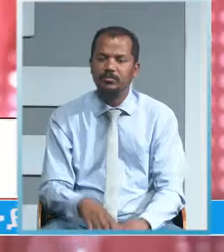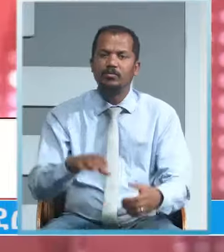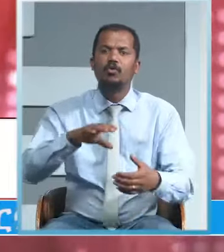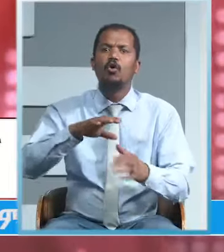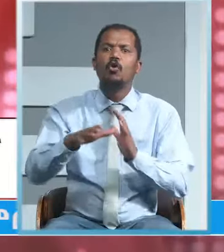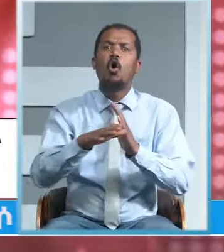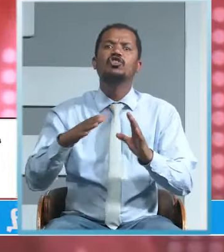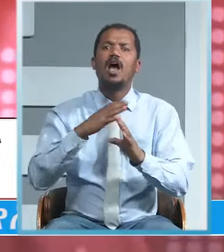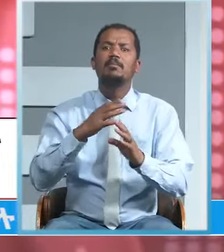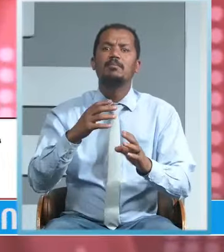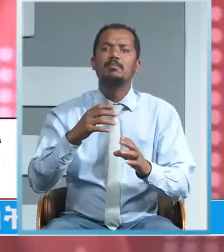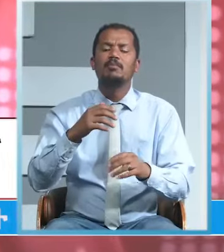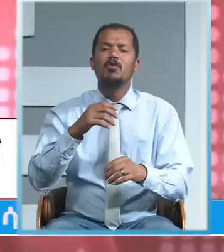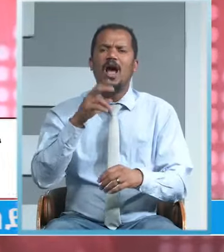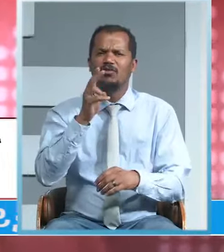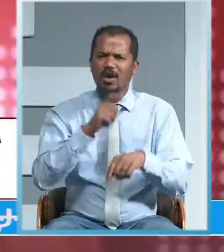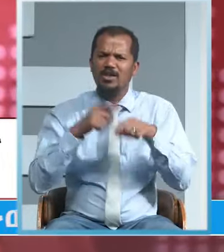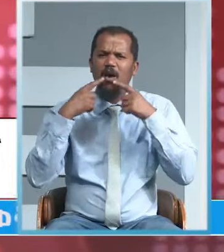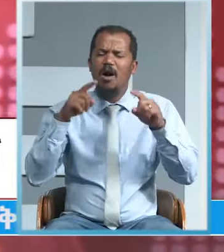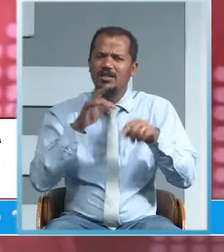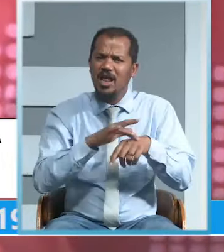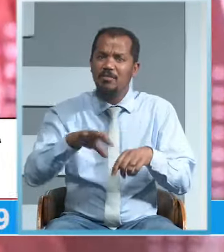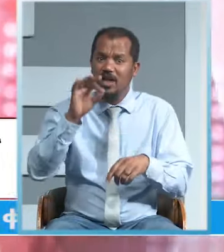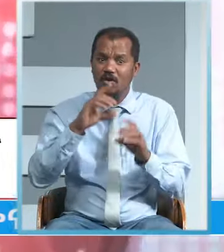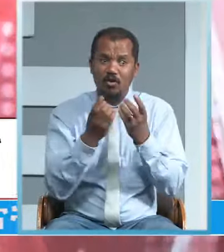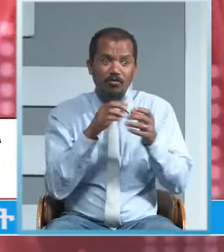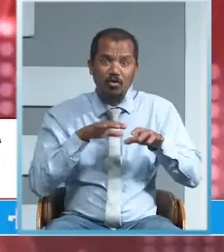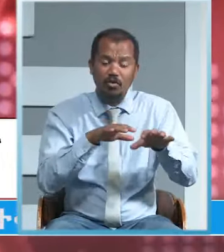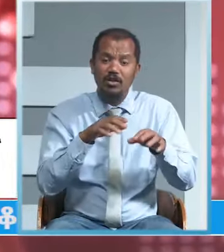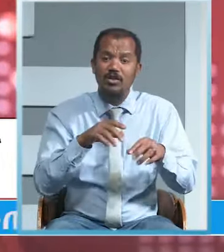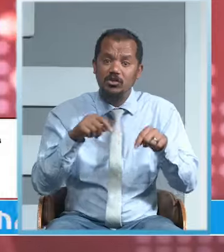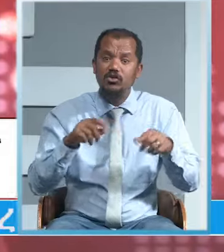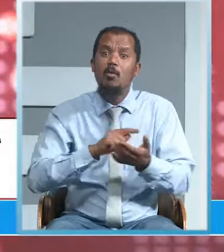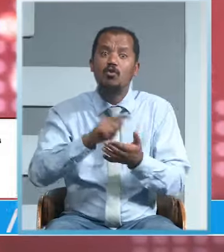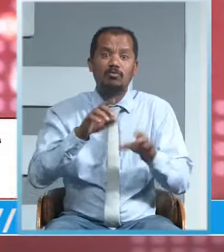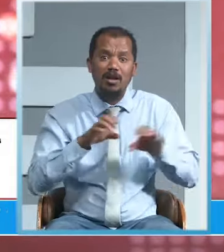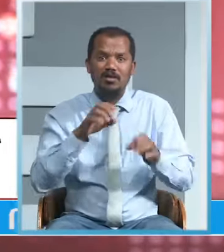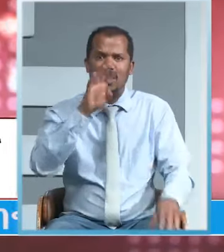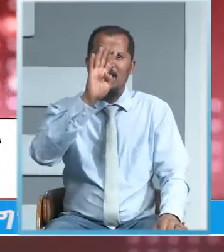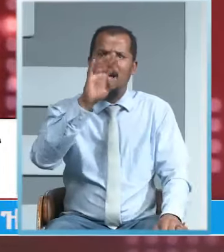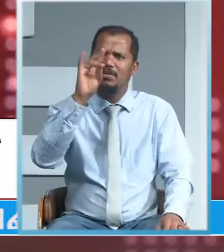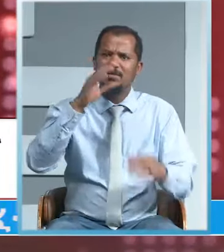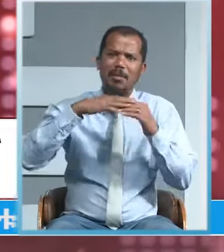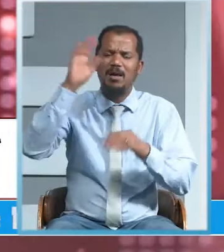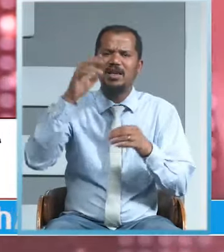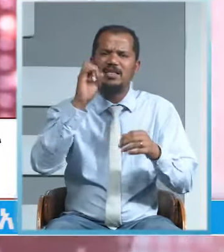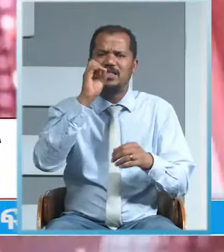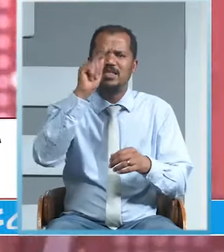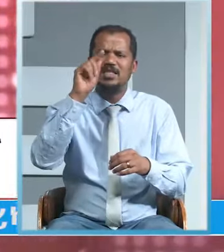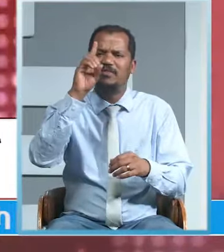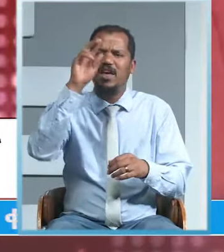በጎጃም ኮማንድ ፖስት ስር የሚገኘው ክፍለ ጦር ሰሞኑን ባደረገው ዘመቻ ከ47 በላይ